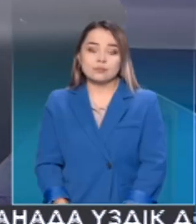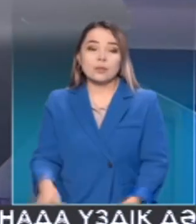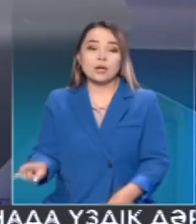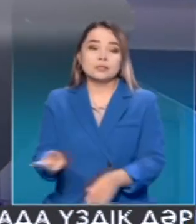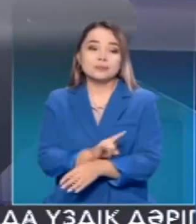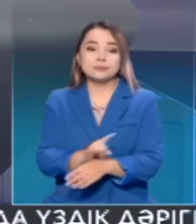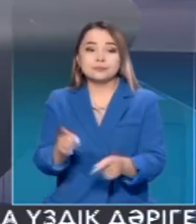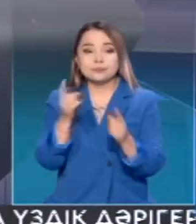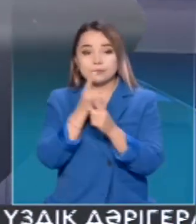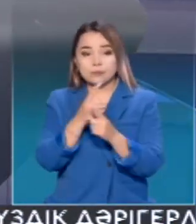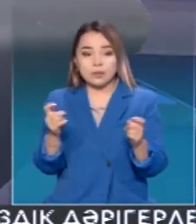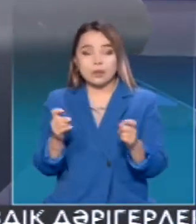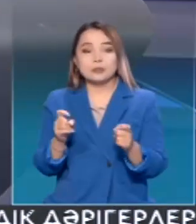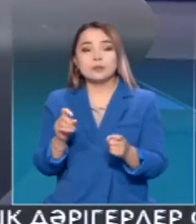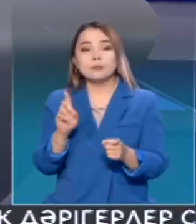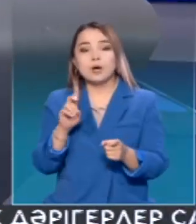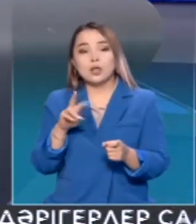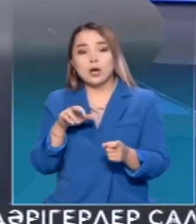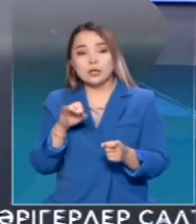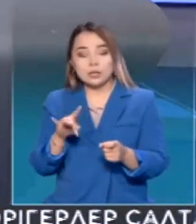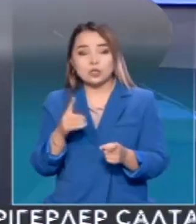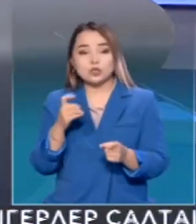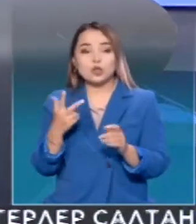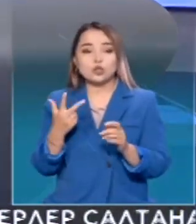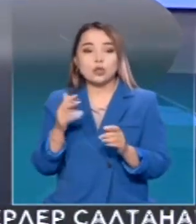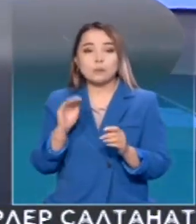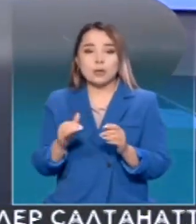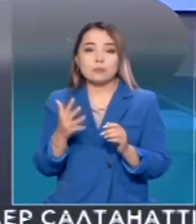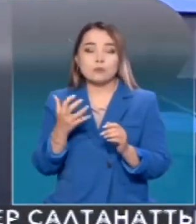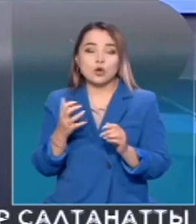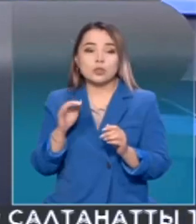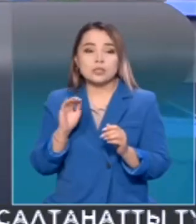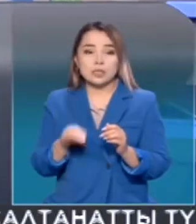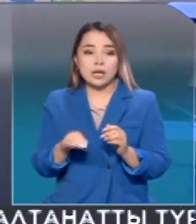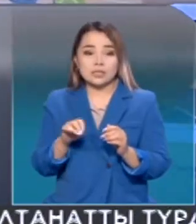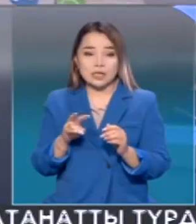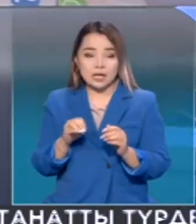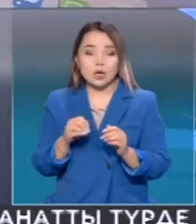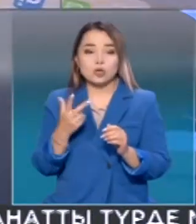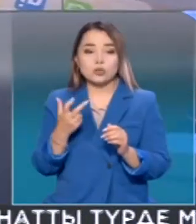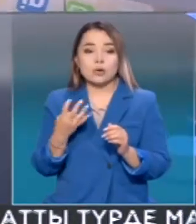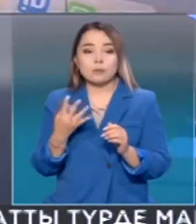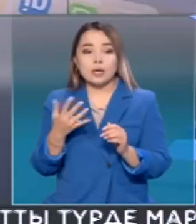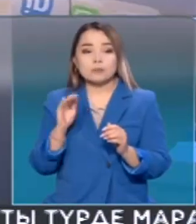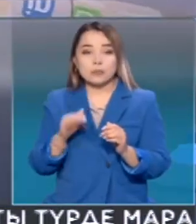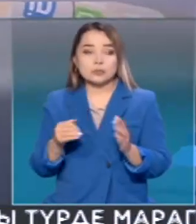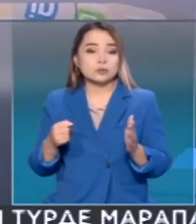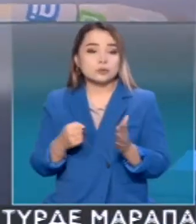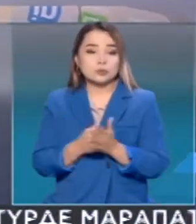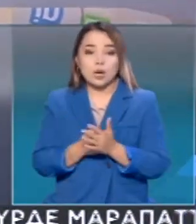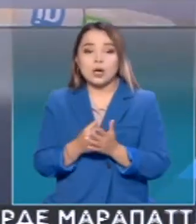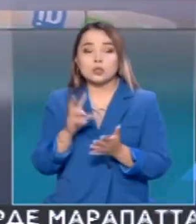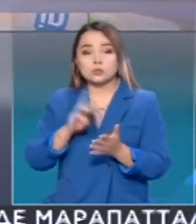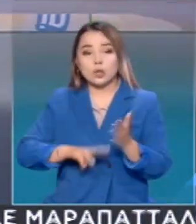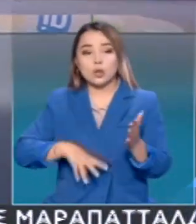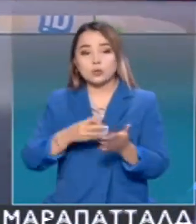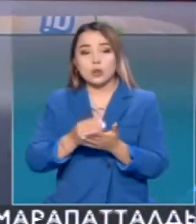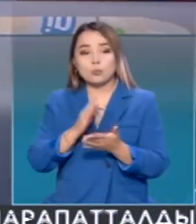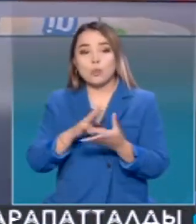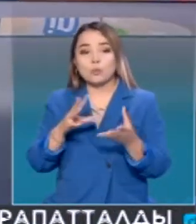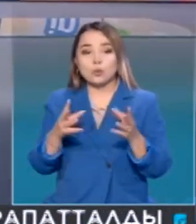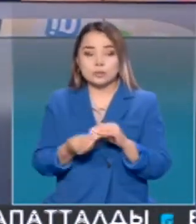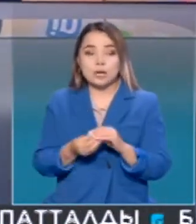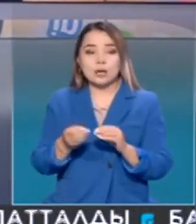Жалған ақпарат таратқан блогерлер енді 103.500 теңгеден 345.000 теңгеге дейін айыппұл төлейді. Оның